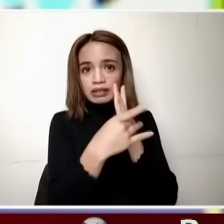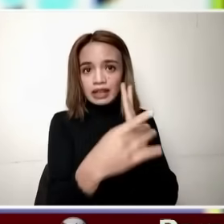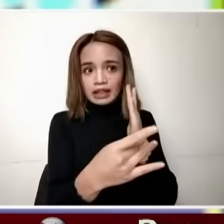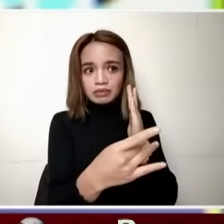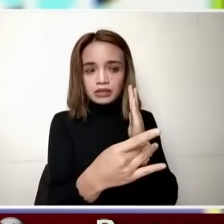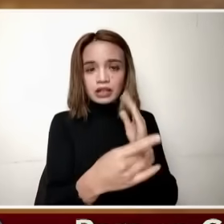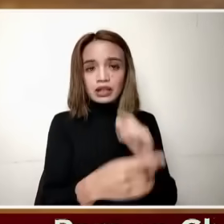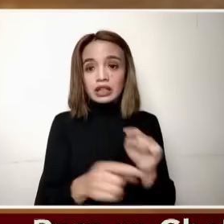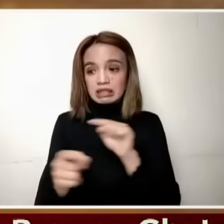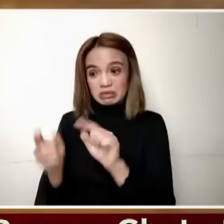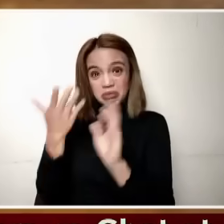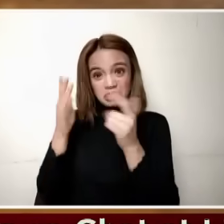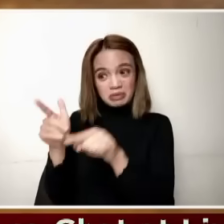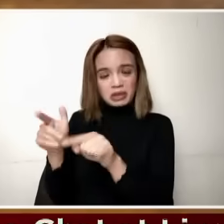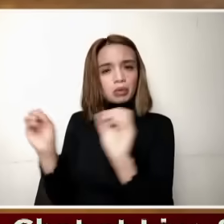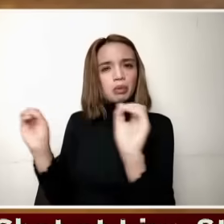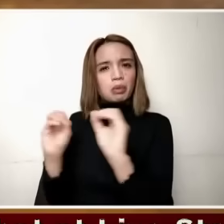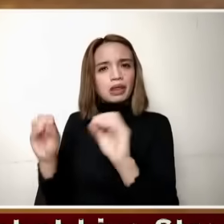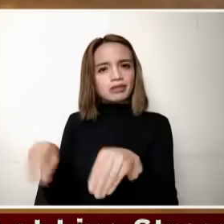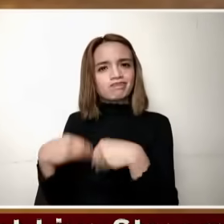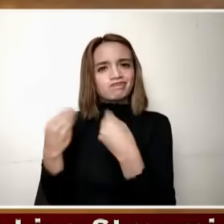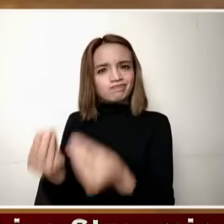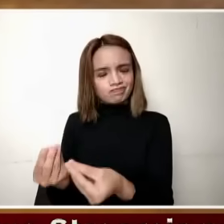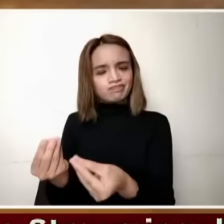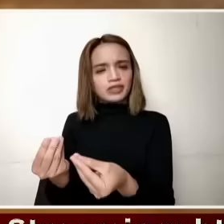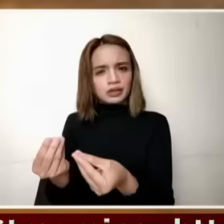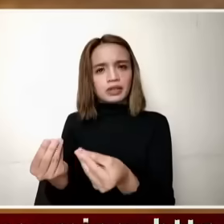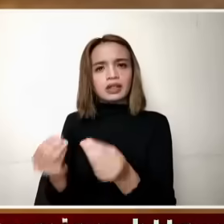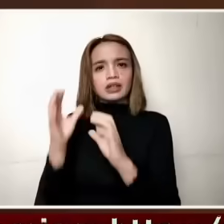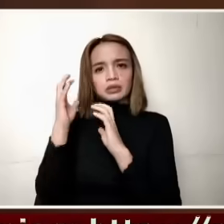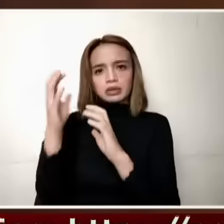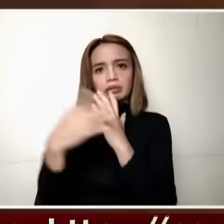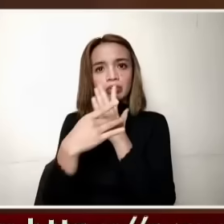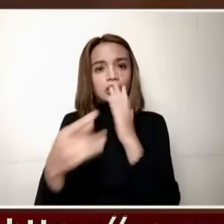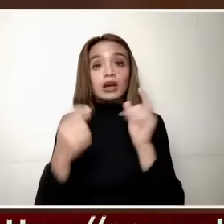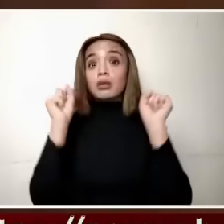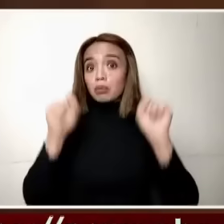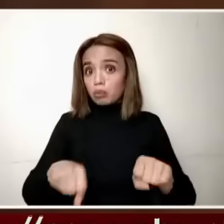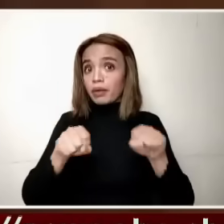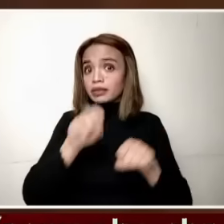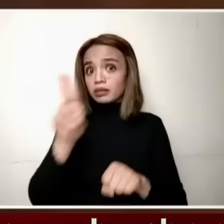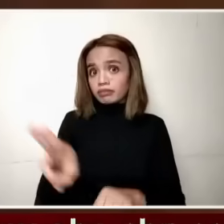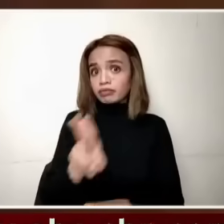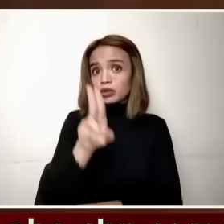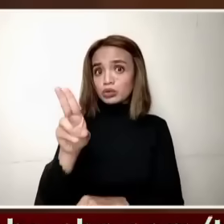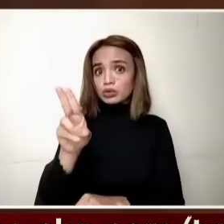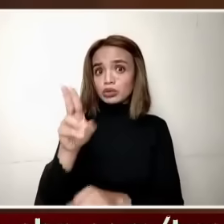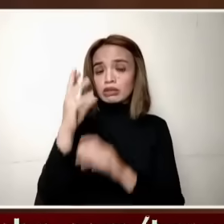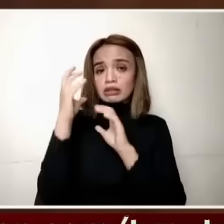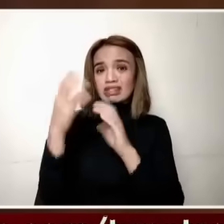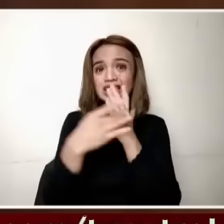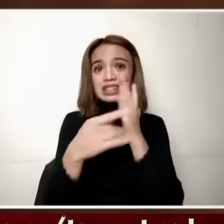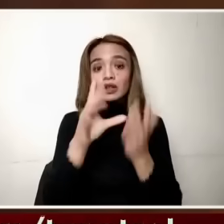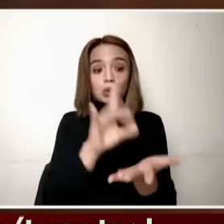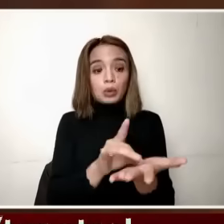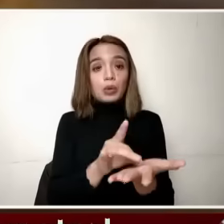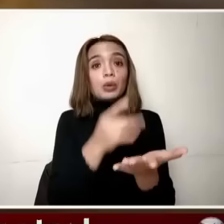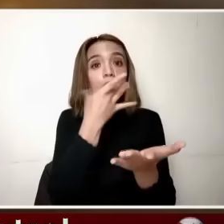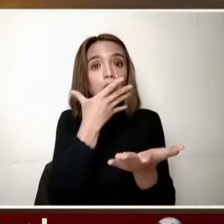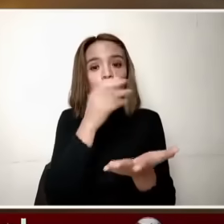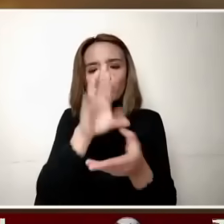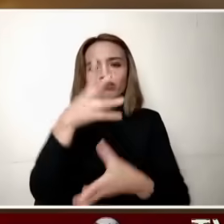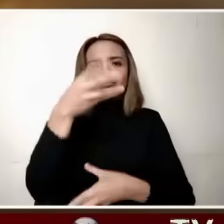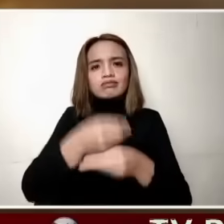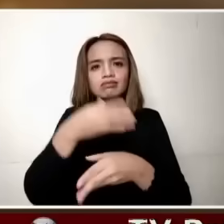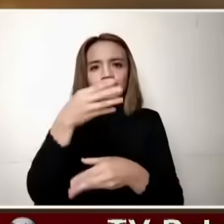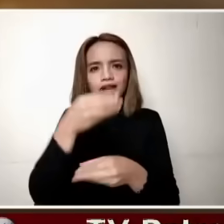the VCO. Katunayan, pwede na umanong gamitin ng VCO bilang adjunct supplement o pandagdag sa mga gamot sa COVID